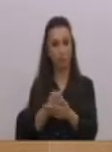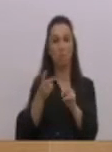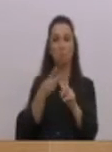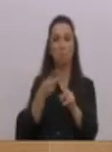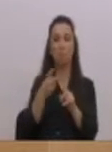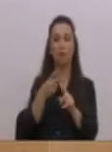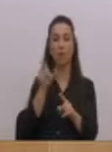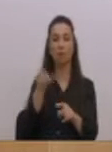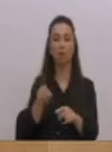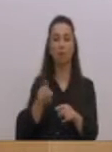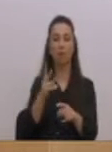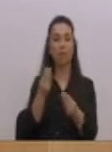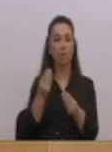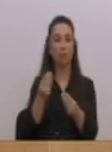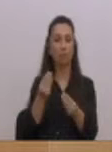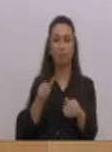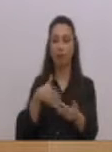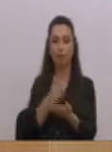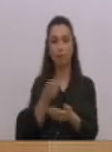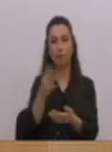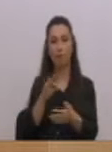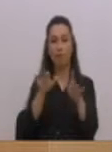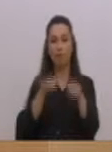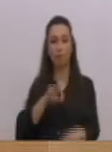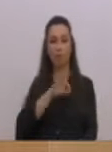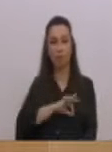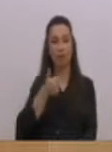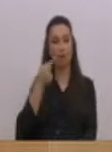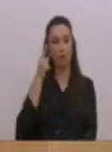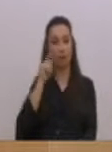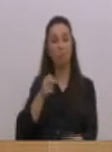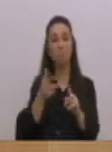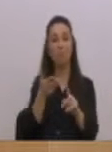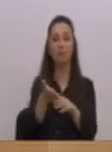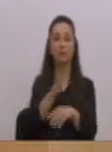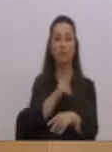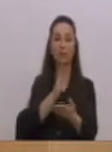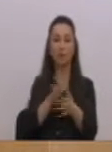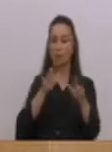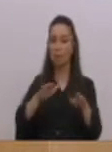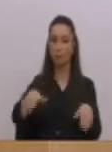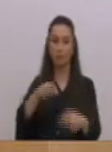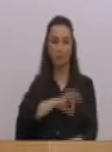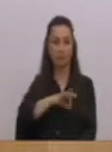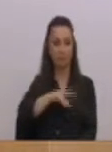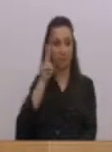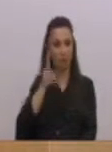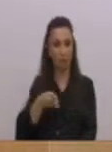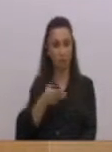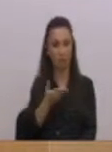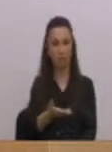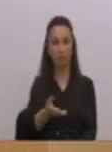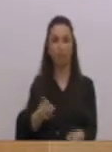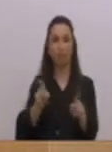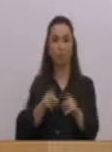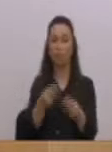ნაწილი იქნება, ვისაც ფული არ აქვს, მაგრამ კომპიუტერის გამოყენება კარგად იცის, და მესამე ნაწილი, ვინც არც კომპიუტერის გამოყენება იცის წესიერად